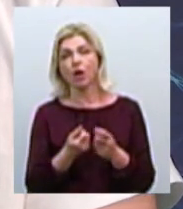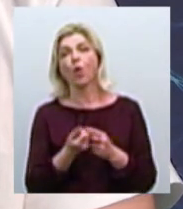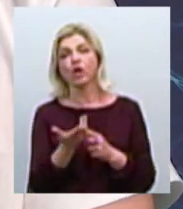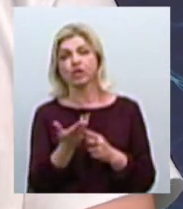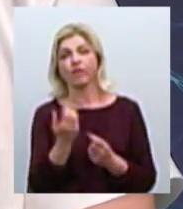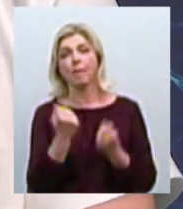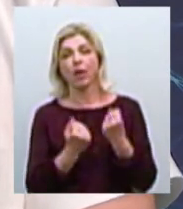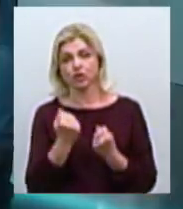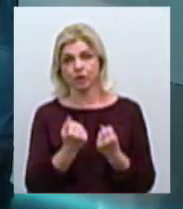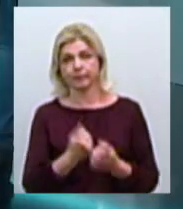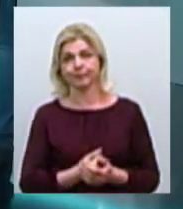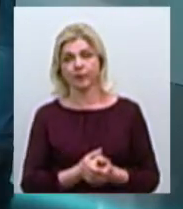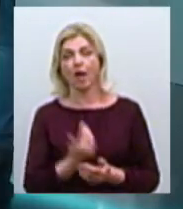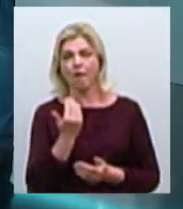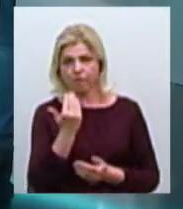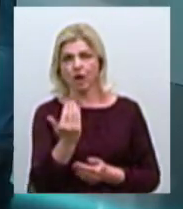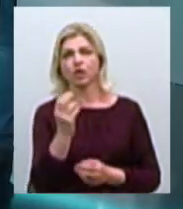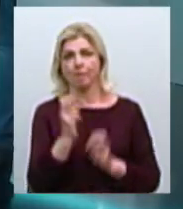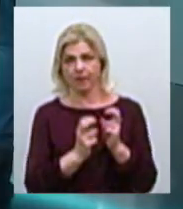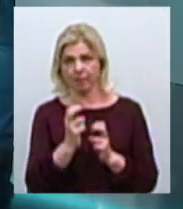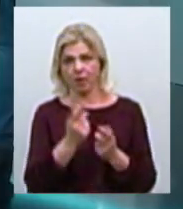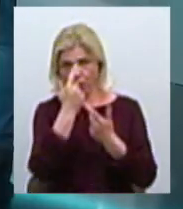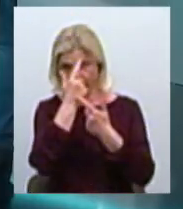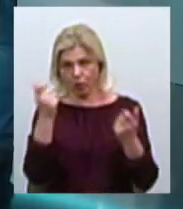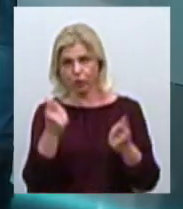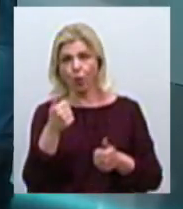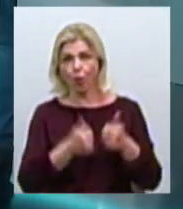маршрутах. Саме ваше підприємство оголошувало конкурс,